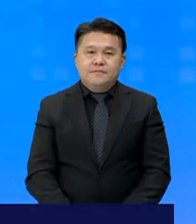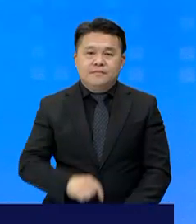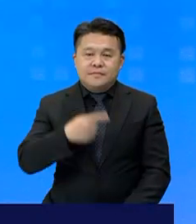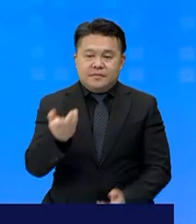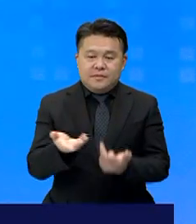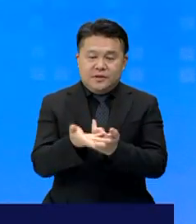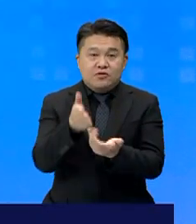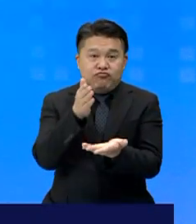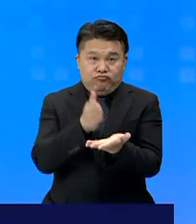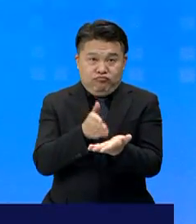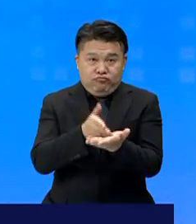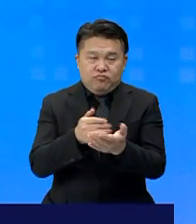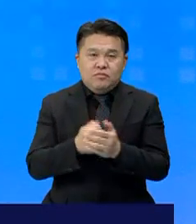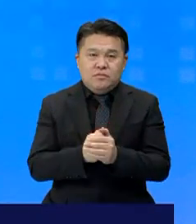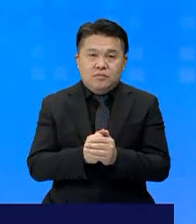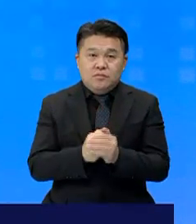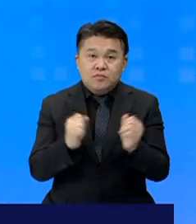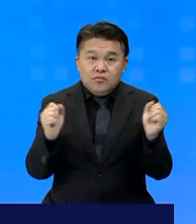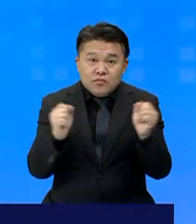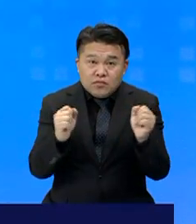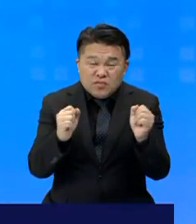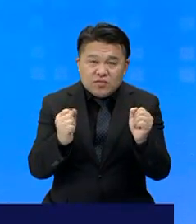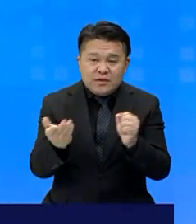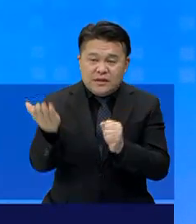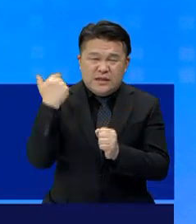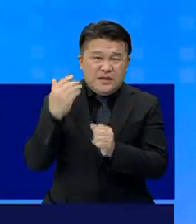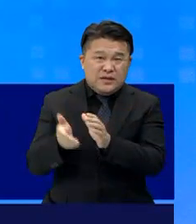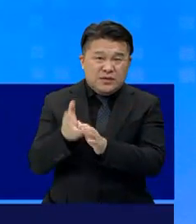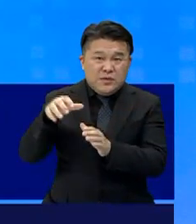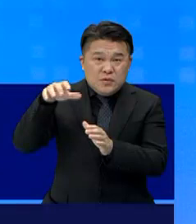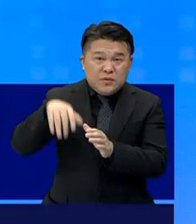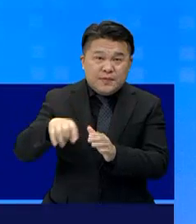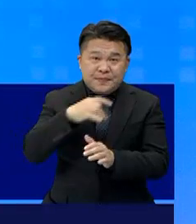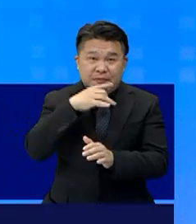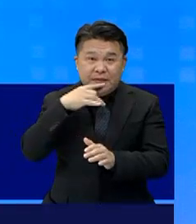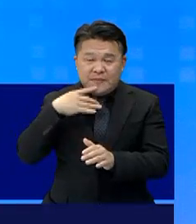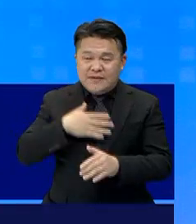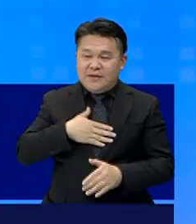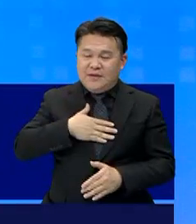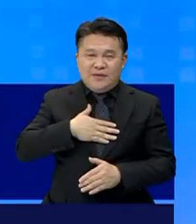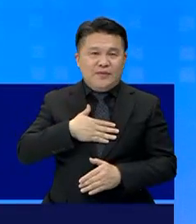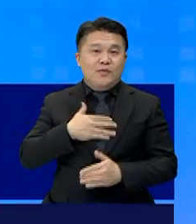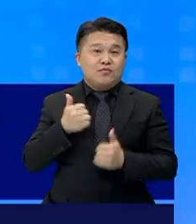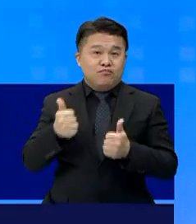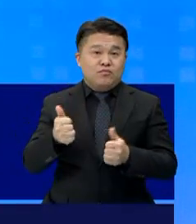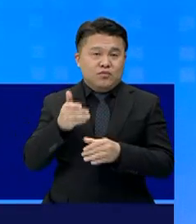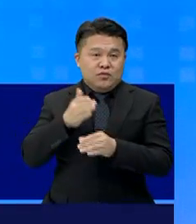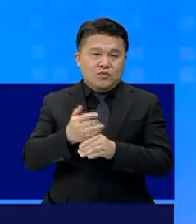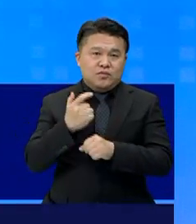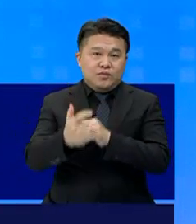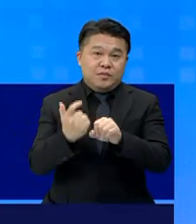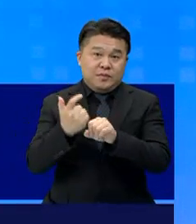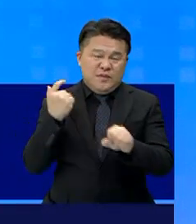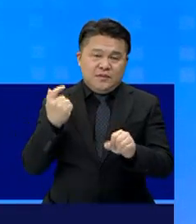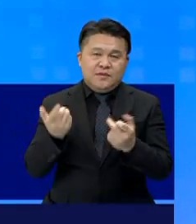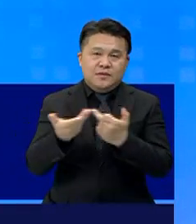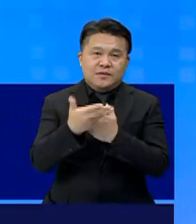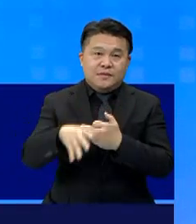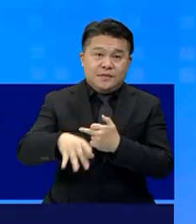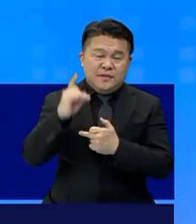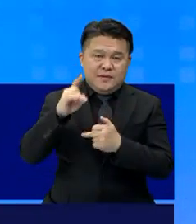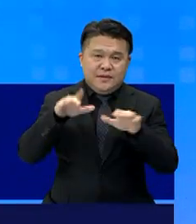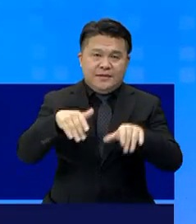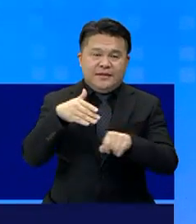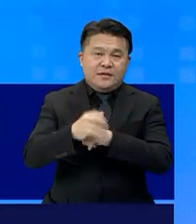네, 이어서 제주에서 전해드립니다. 한겨울 원도심이 분홍빛 감성으로 물들고 있습니다. 60여 년전 제주